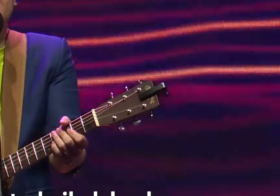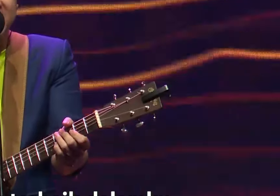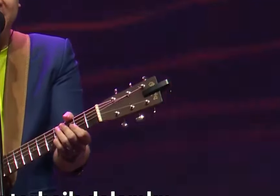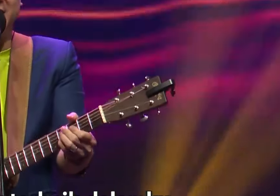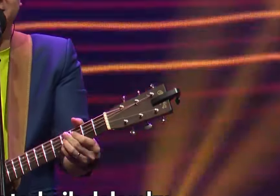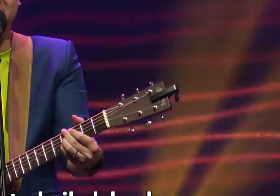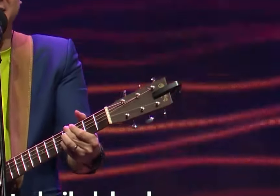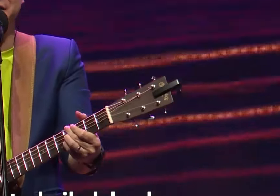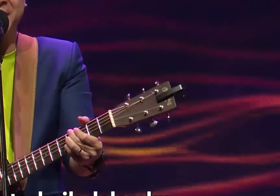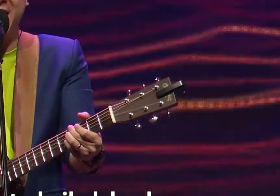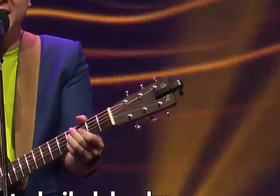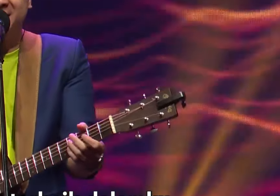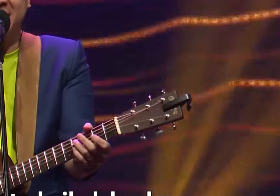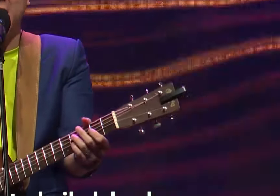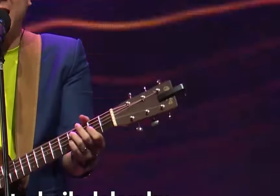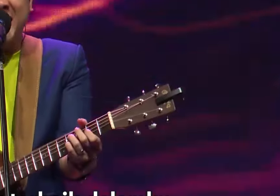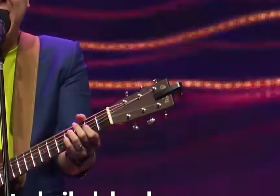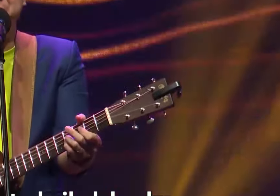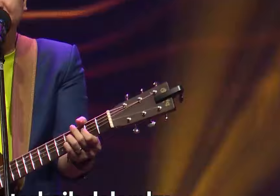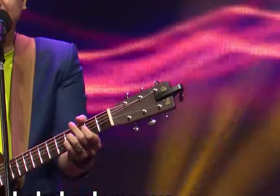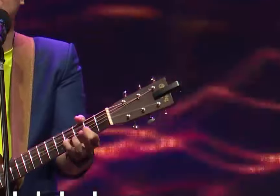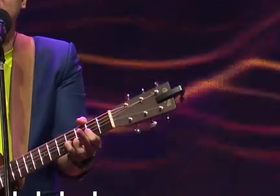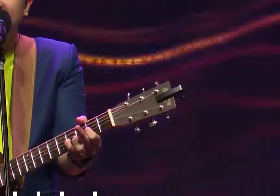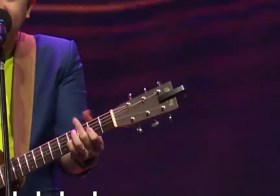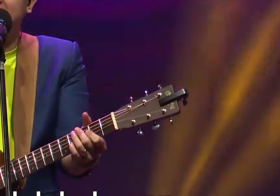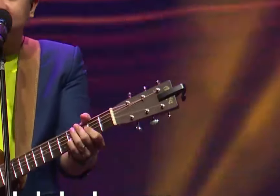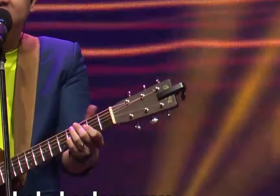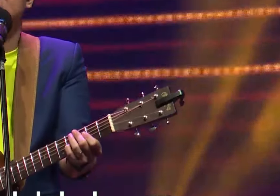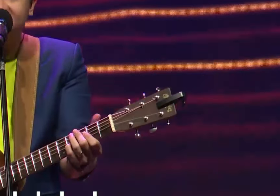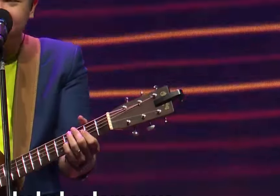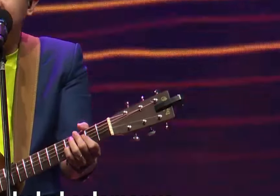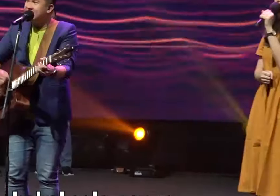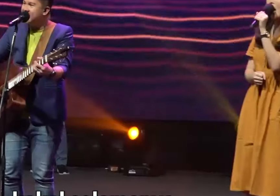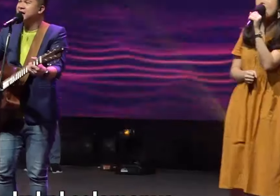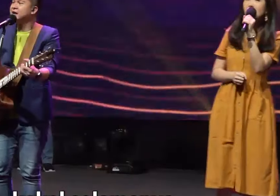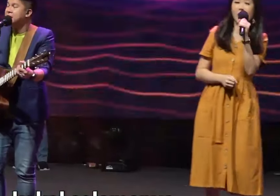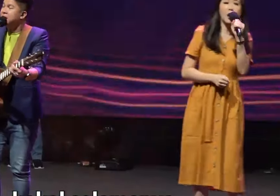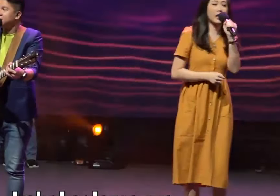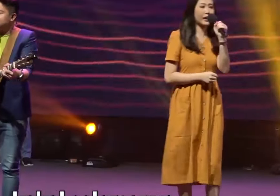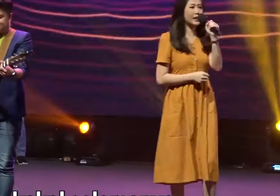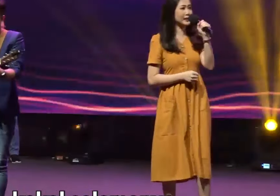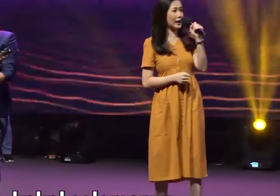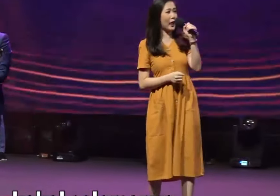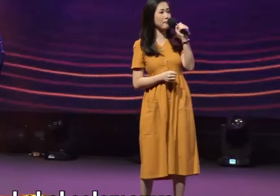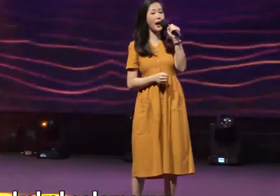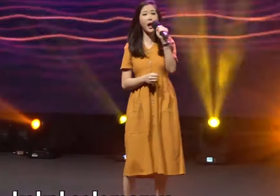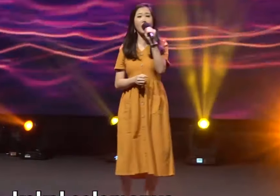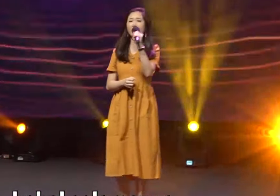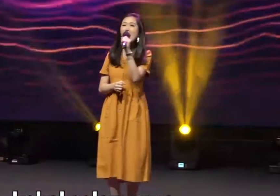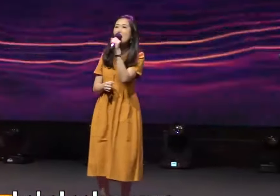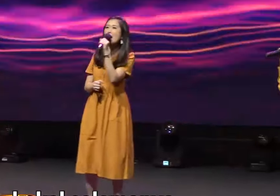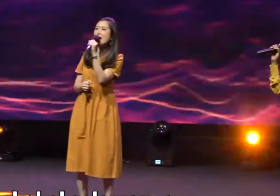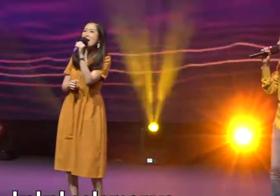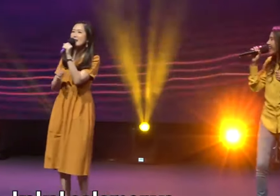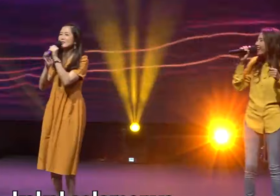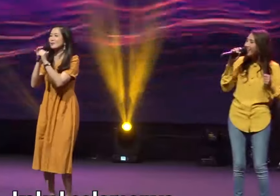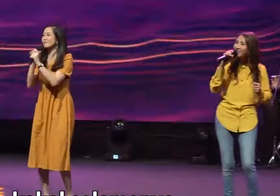lebih segala yang terbaik dalamku. Tak berkesudahan, kekal